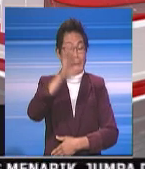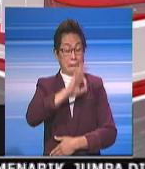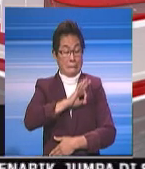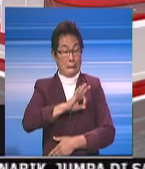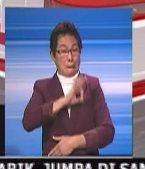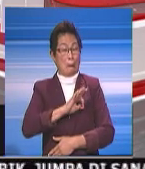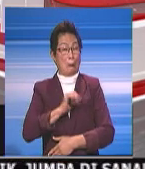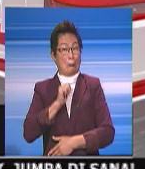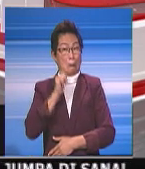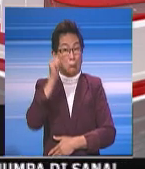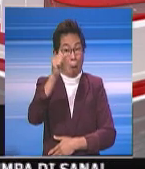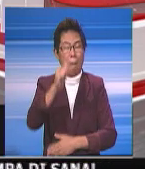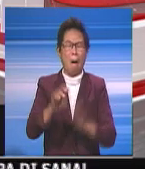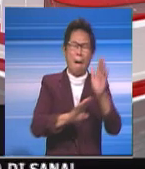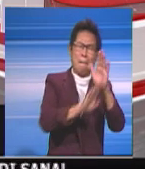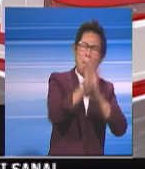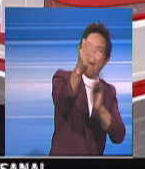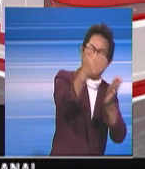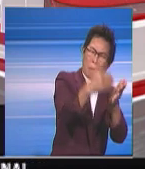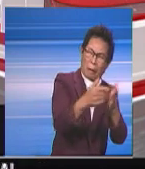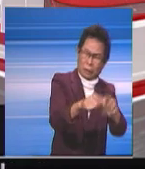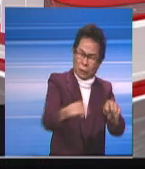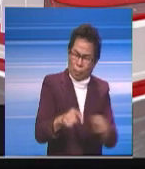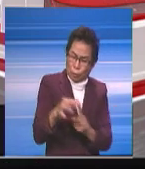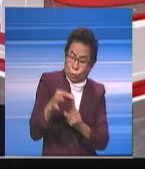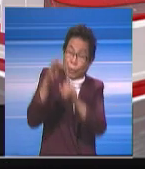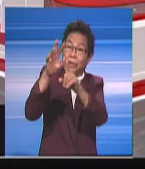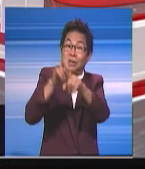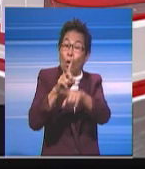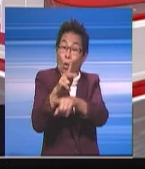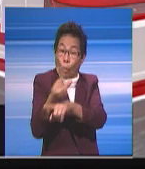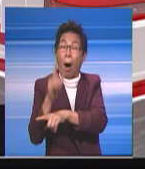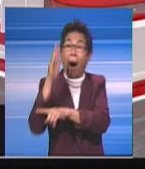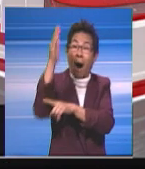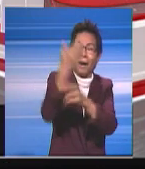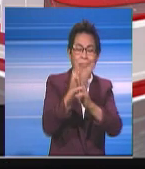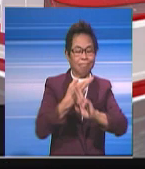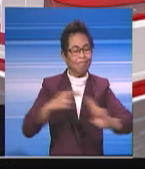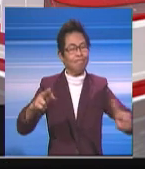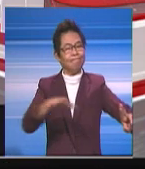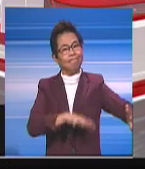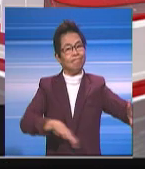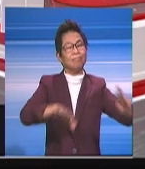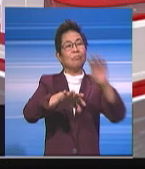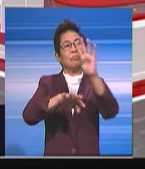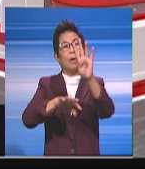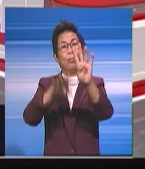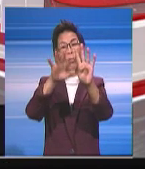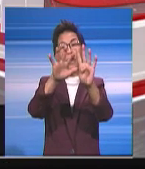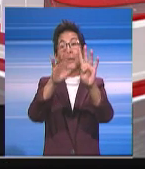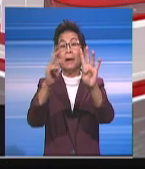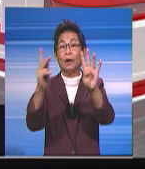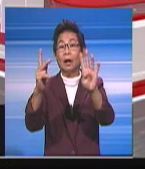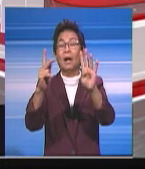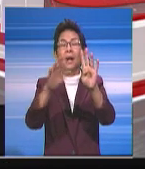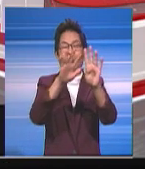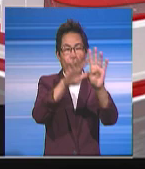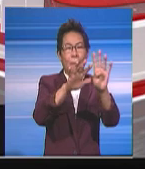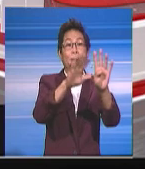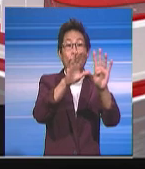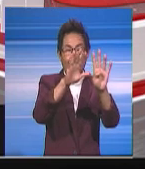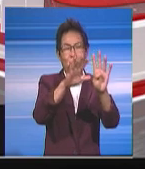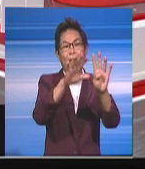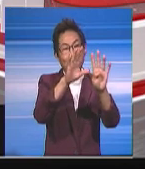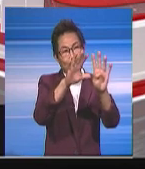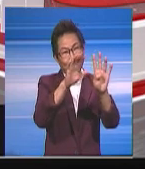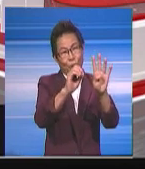maksimum. Pembangunan semula kawasan strategik di ibu negara itu juga dapat menyediakan kira-kira 45,000 rumah berbanding